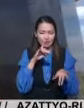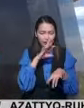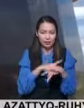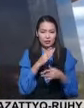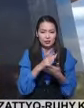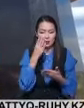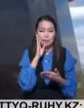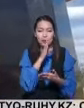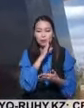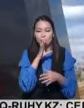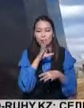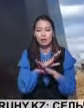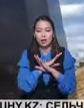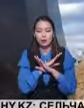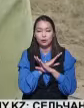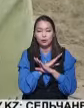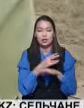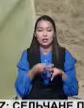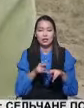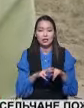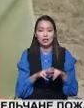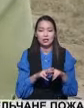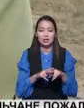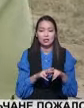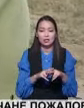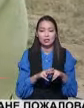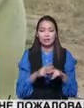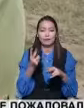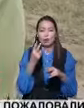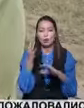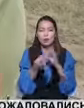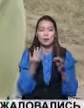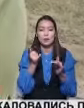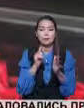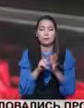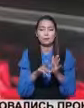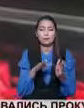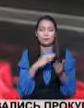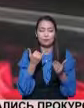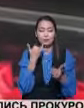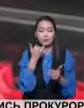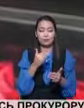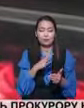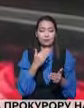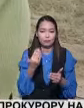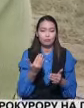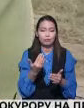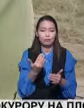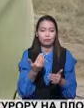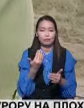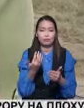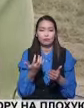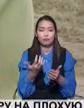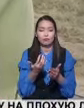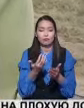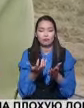мама погибшего. Это уже вторые сутки пошли, и чужой человек звонит. У вас Эдик пропал. Леша сел